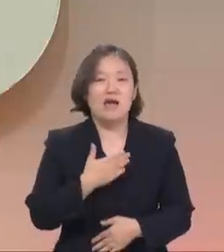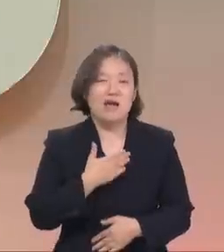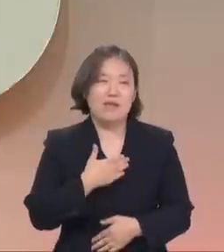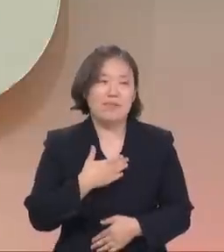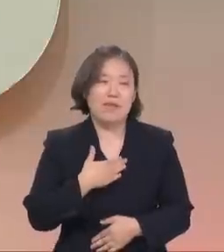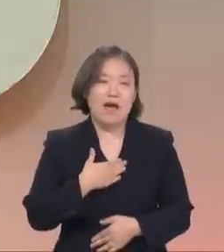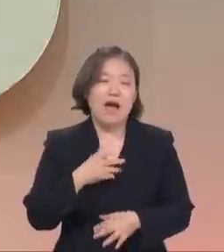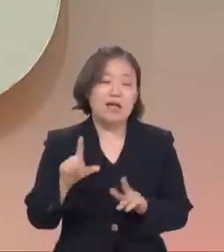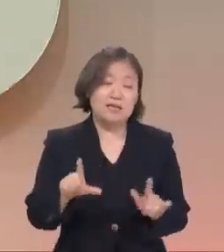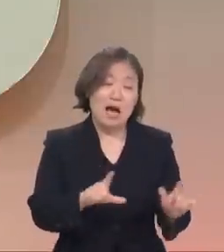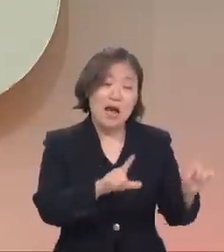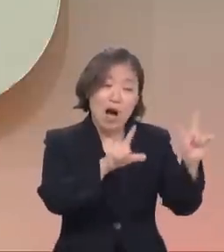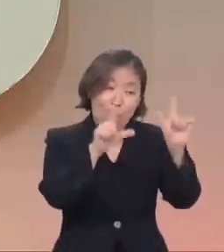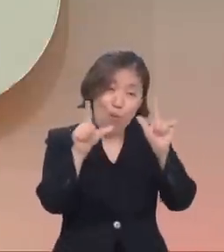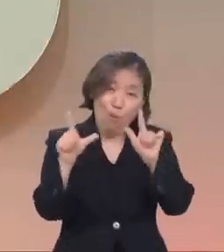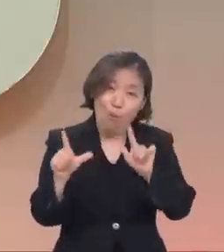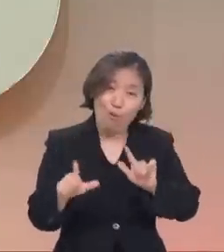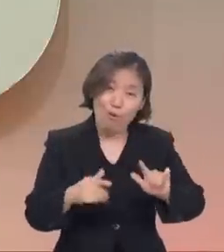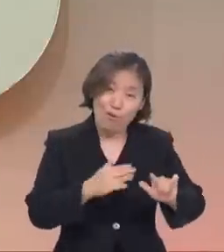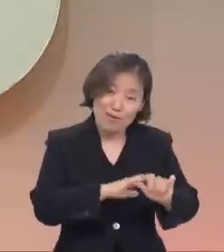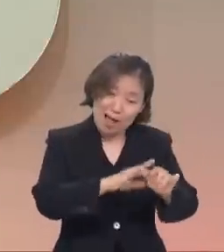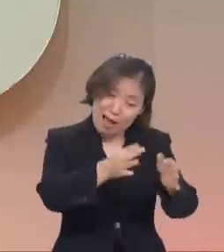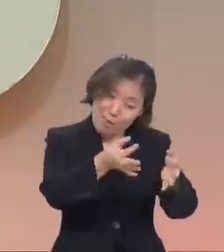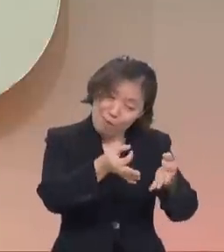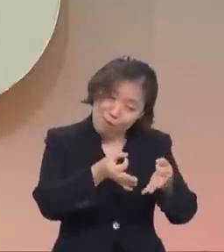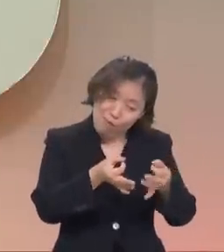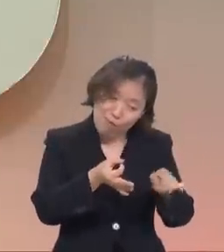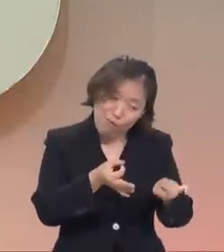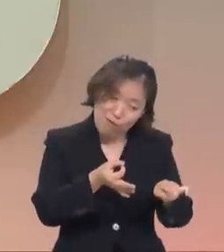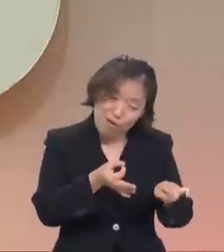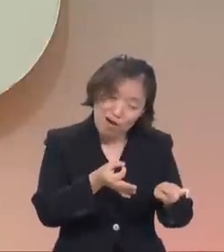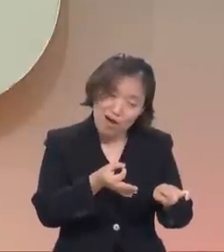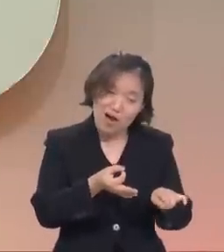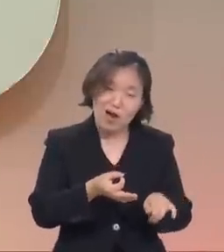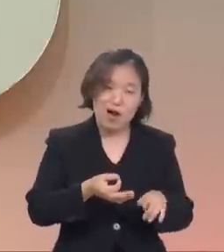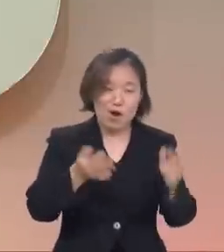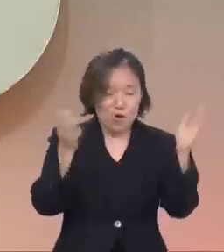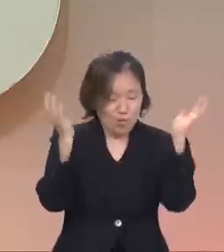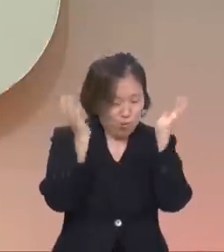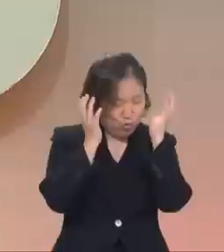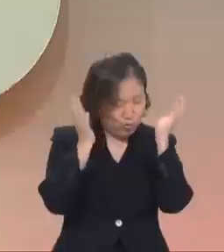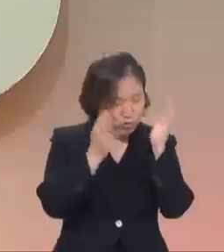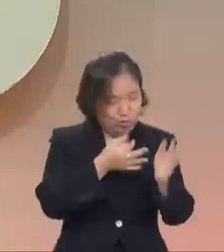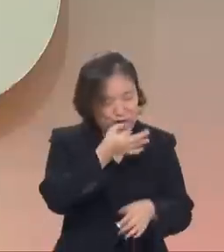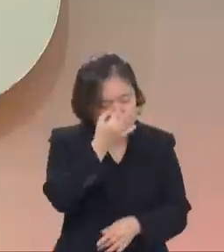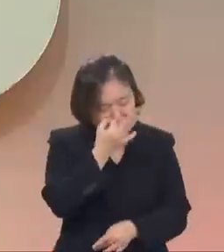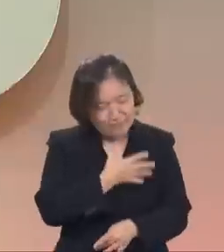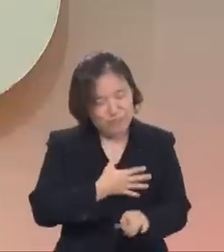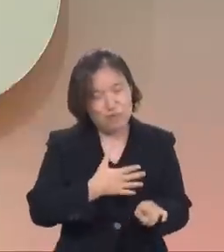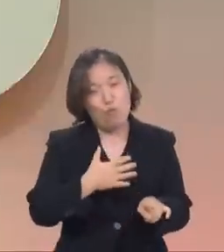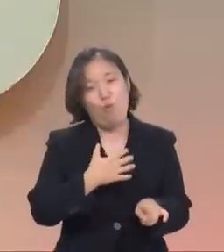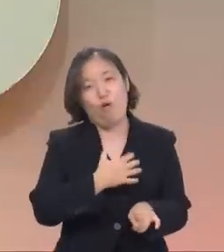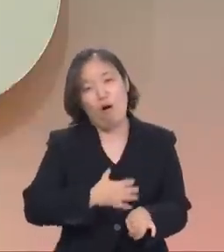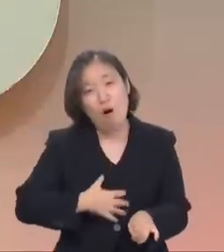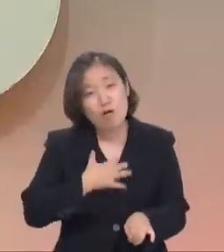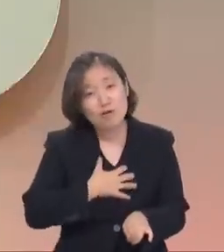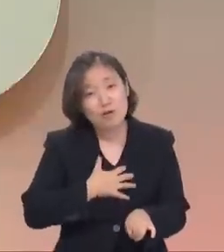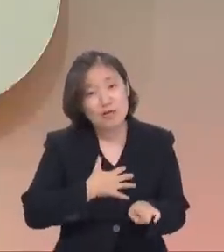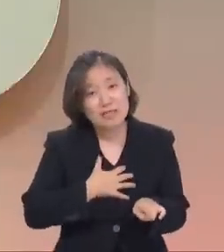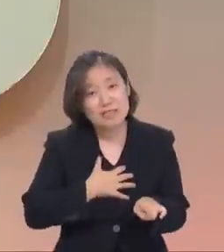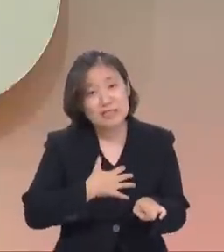살펴봤더니 그토록 괴롭고 고통스러운 그 시련과